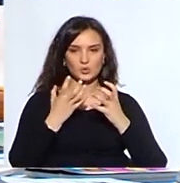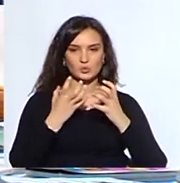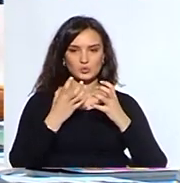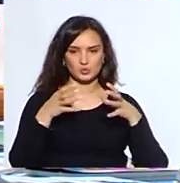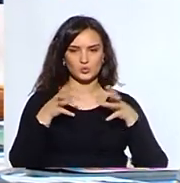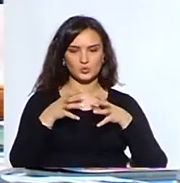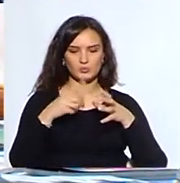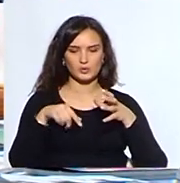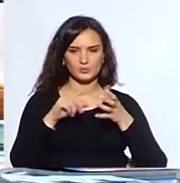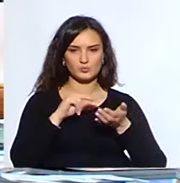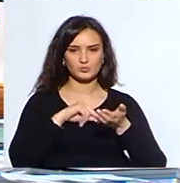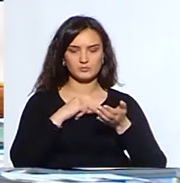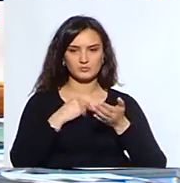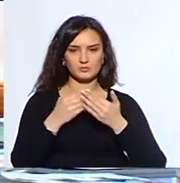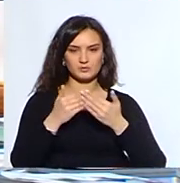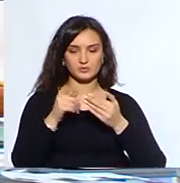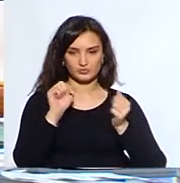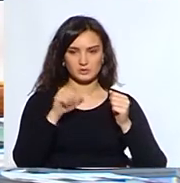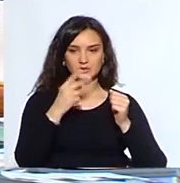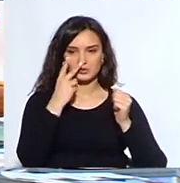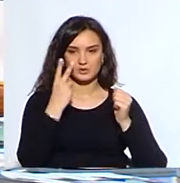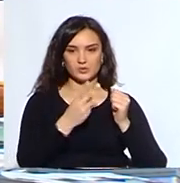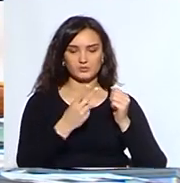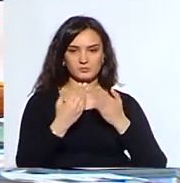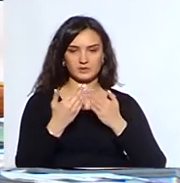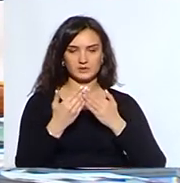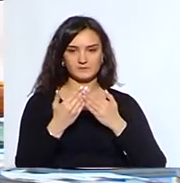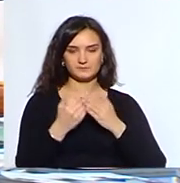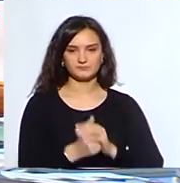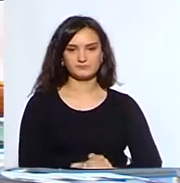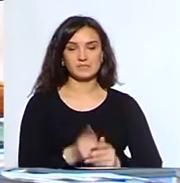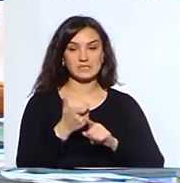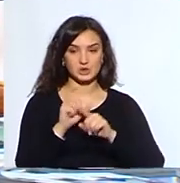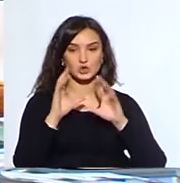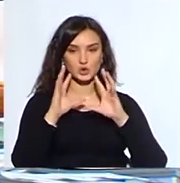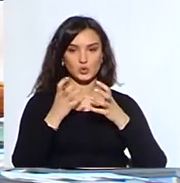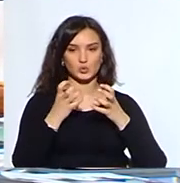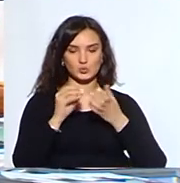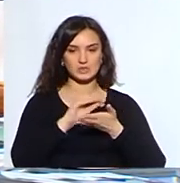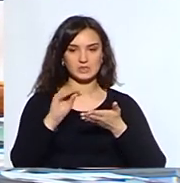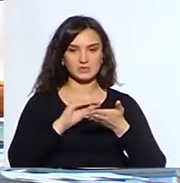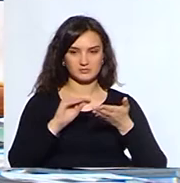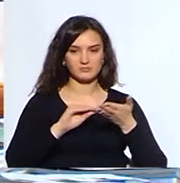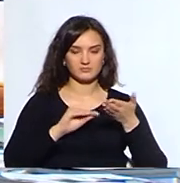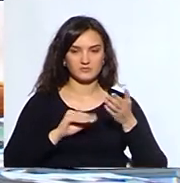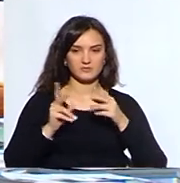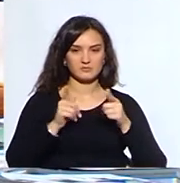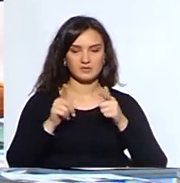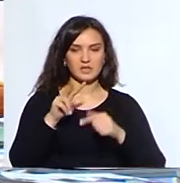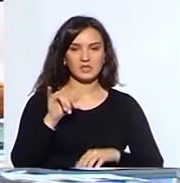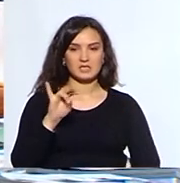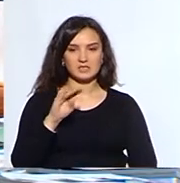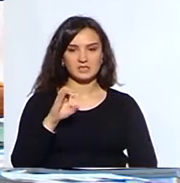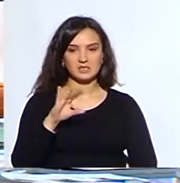ჯგუფი მუშაობს, მაგალითად გირჩევთ მიადევნოთ თვალყური ძალიან სერიოზულ პუბლიკაციებს, რომელსაც ამზადებს ლანცეტი